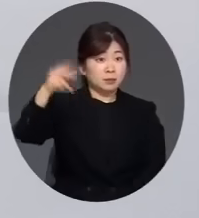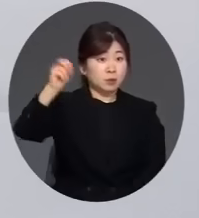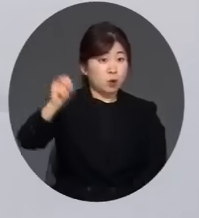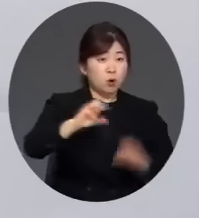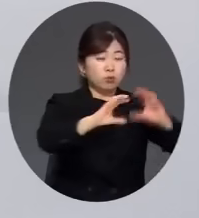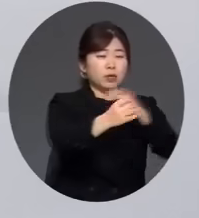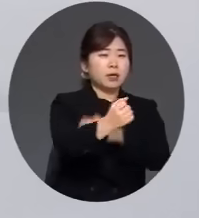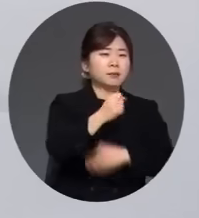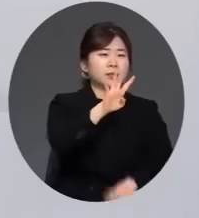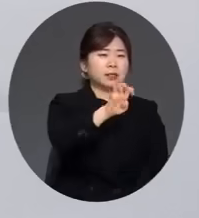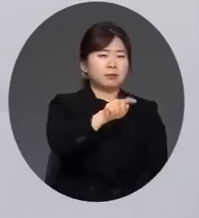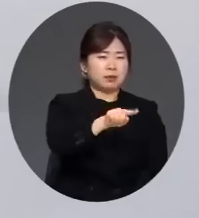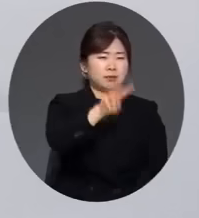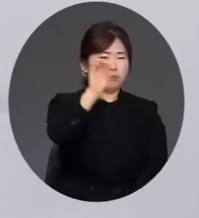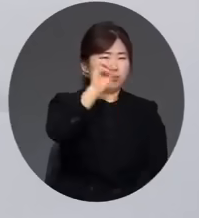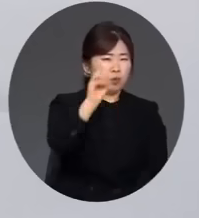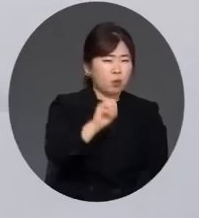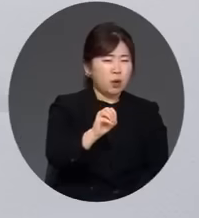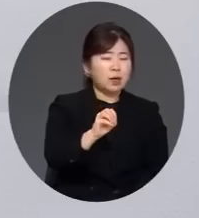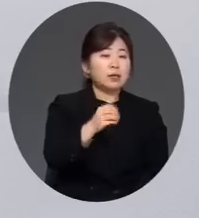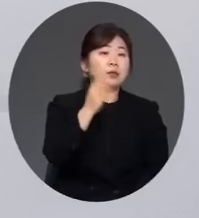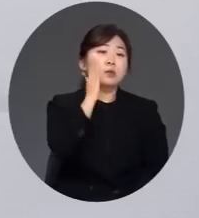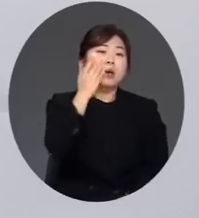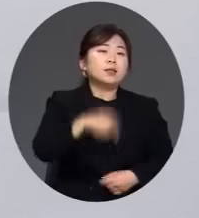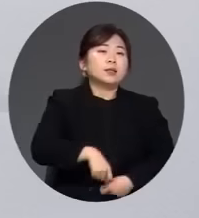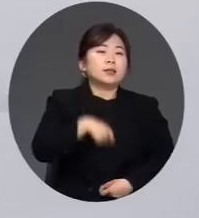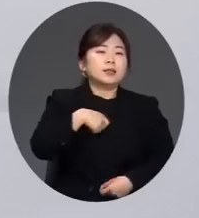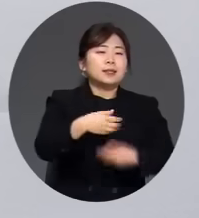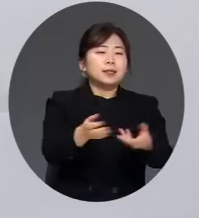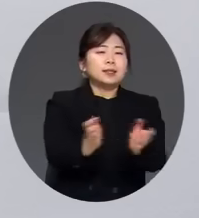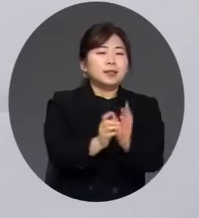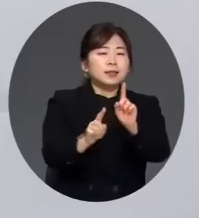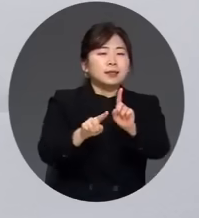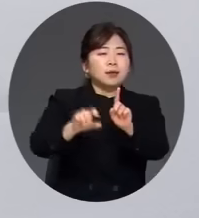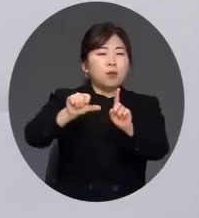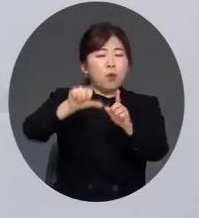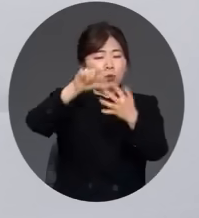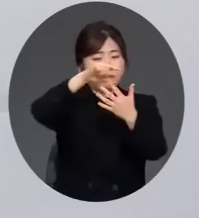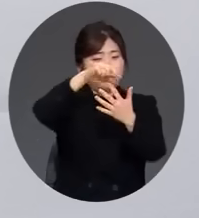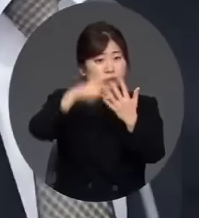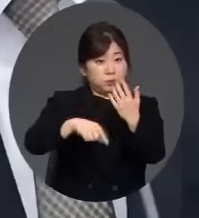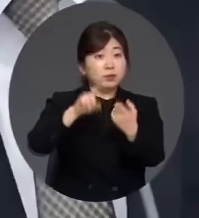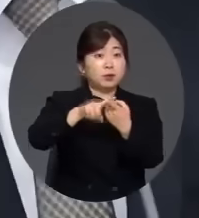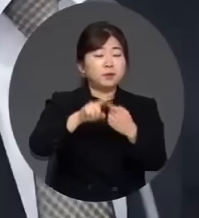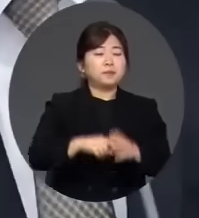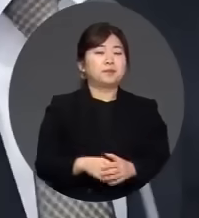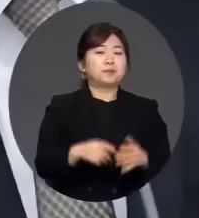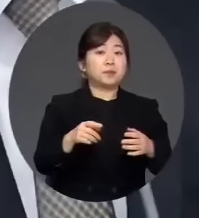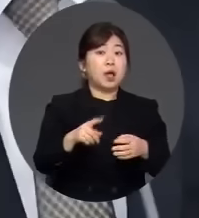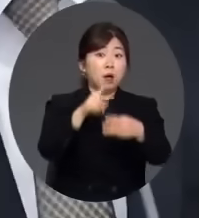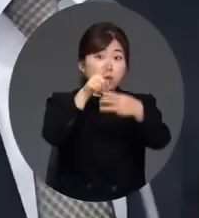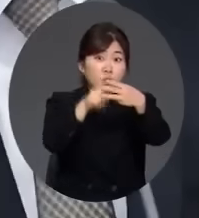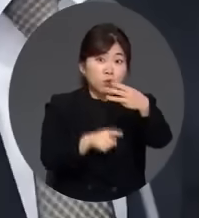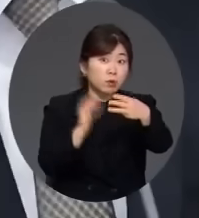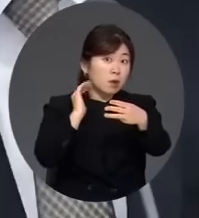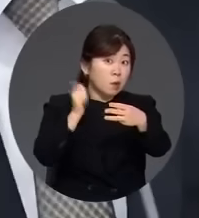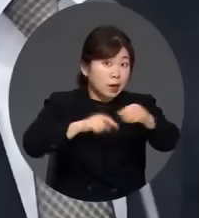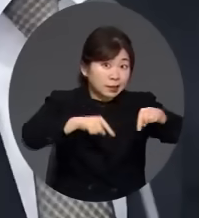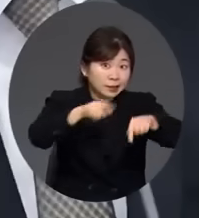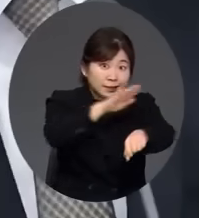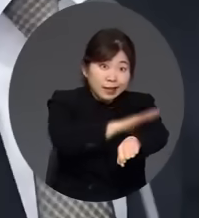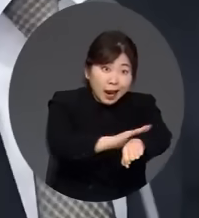42 녹색 정의당 1.5 개혁 신당 3.9% 나타났습니다 윤석열 정부의 국정